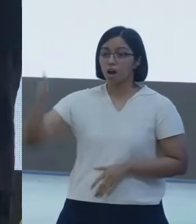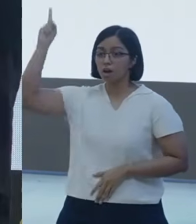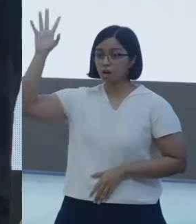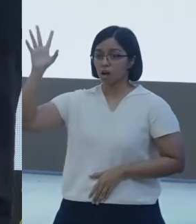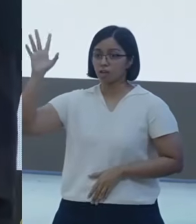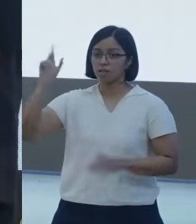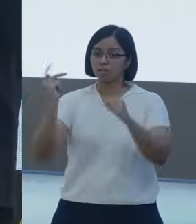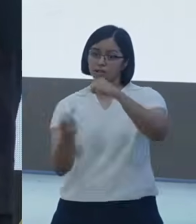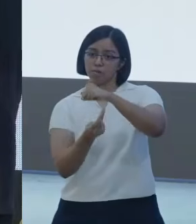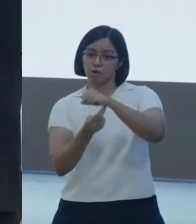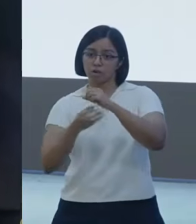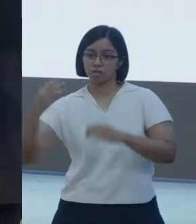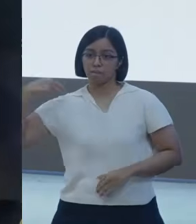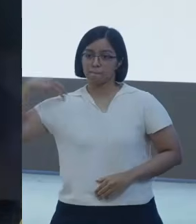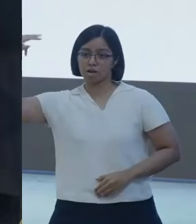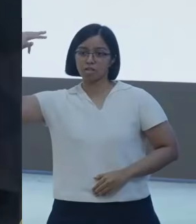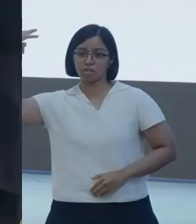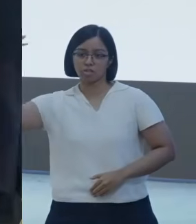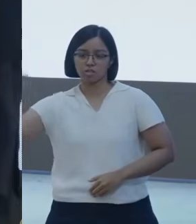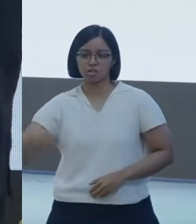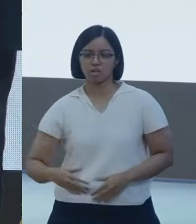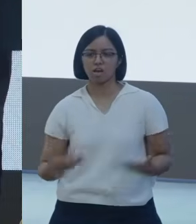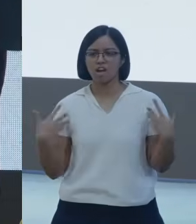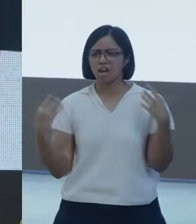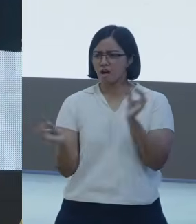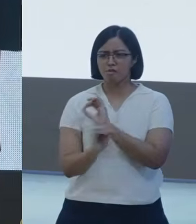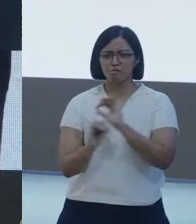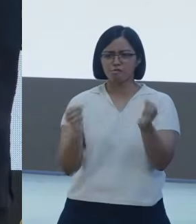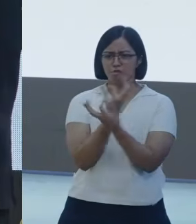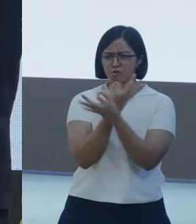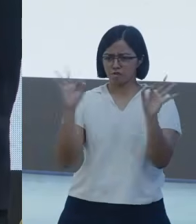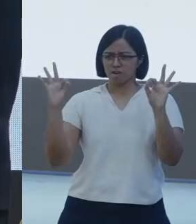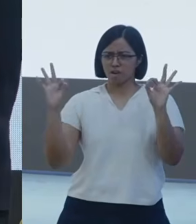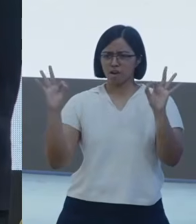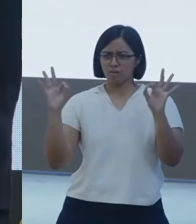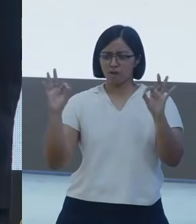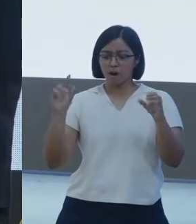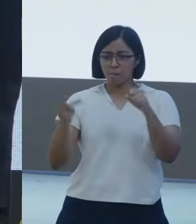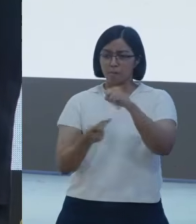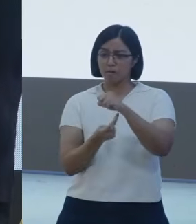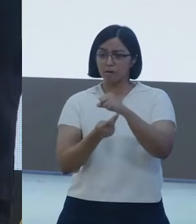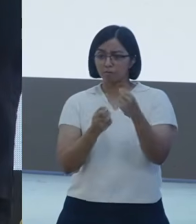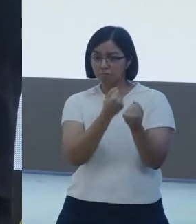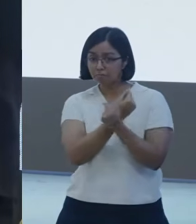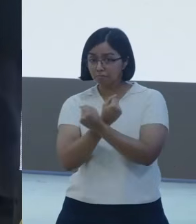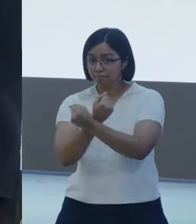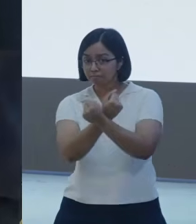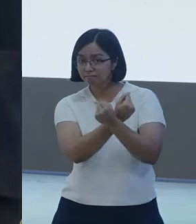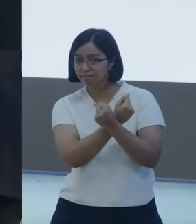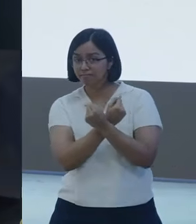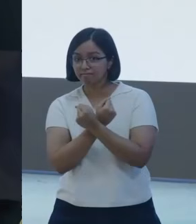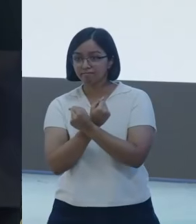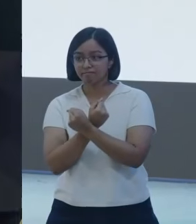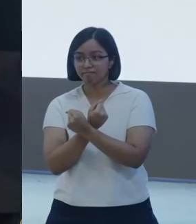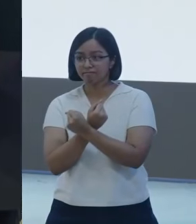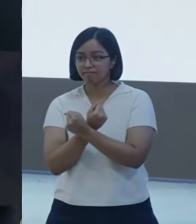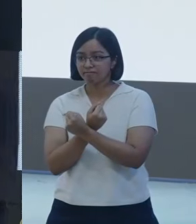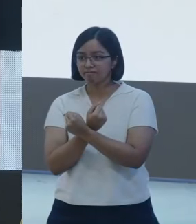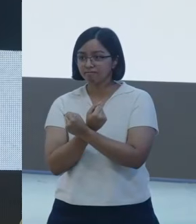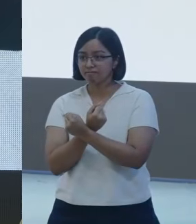po siyang sariling freedom, wala po siyang liberty, siya ay slave. Mga kapatid, ang bawat isa sa